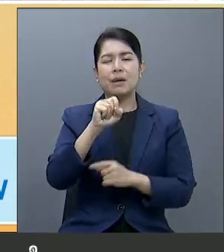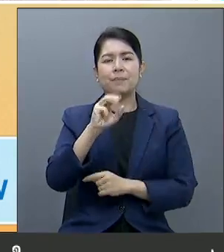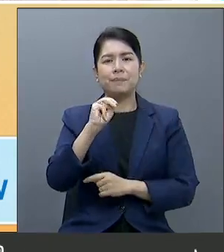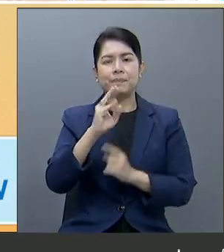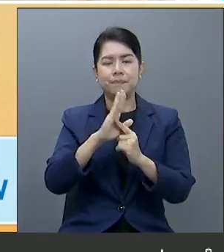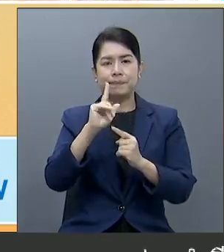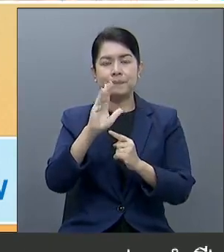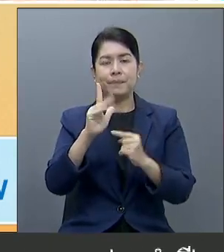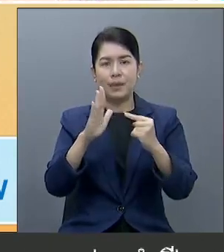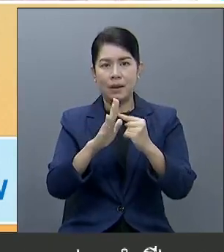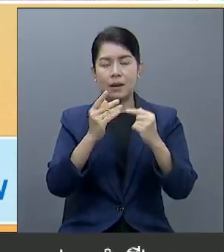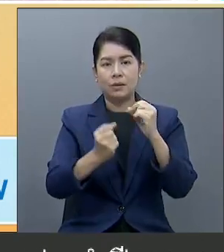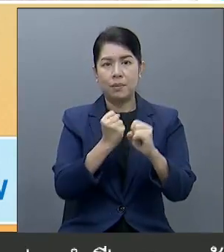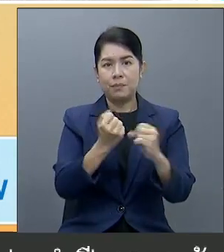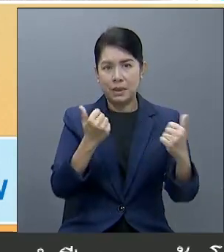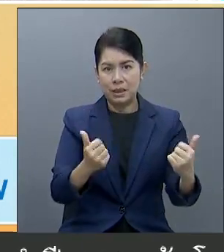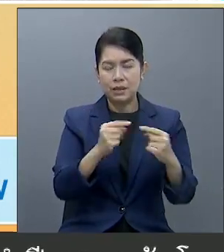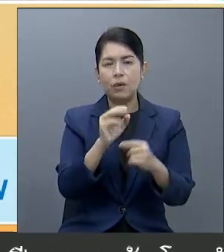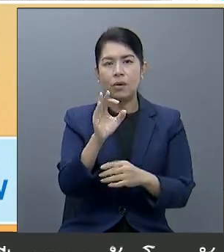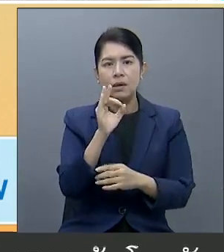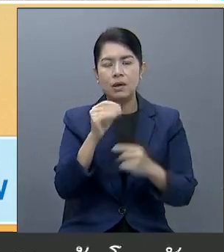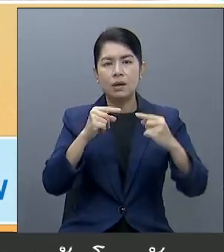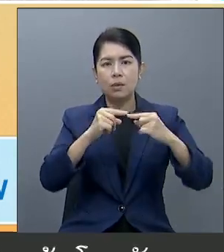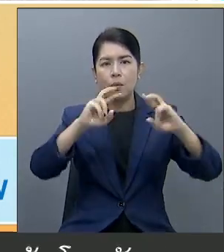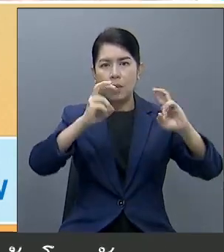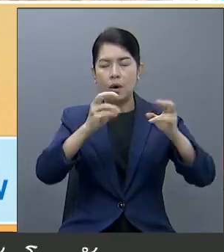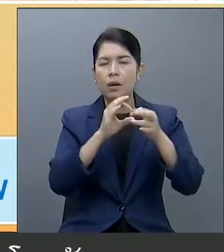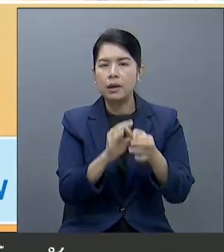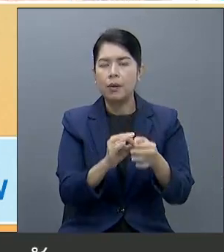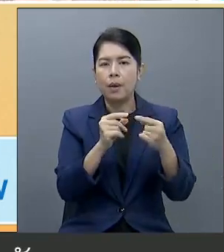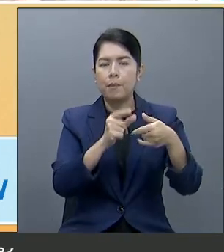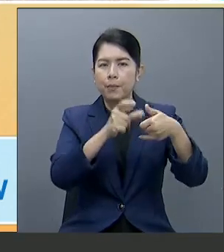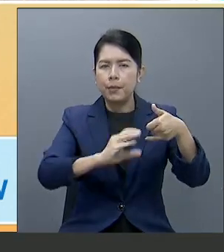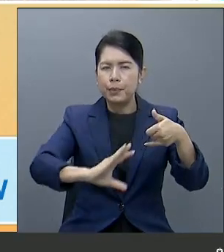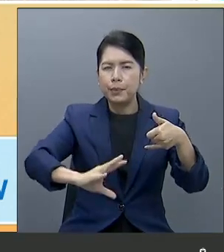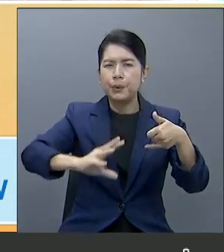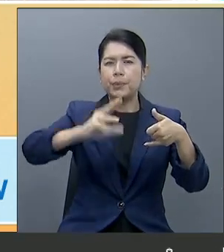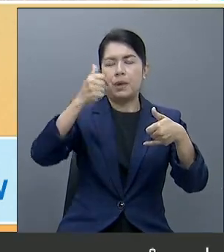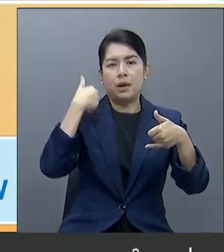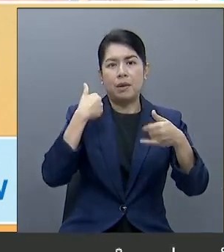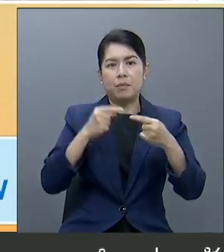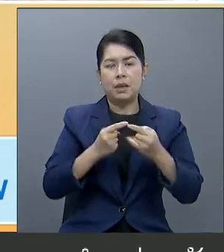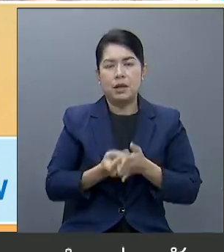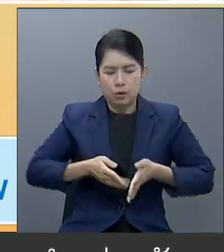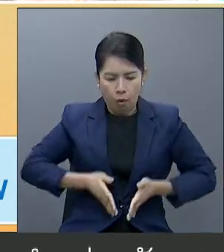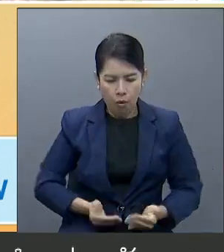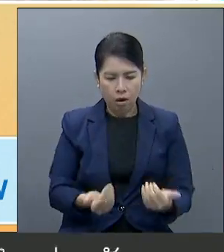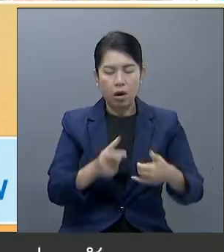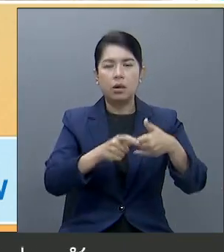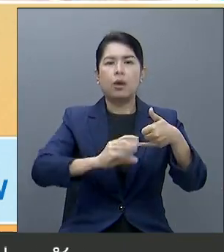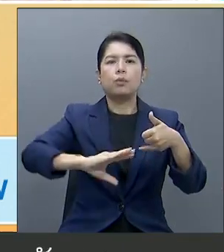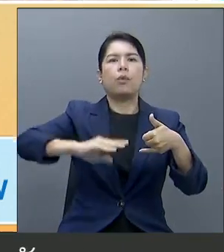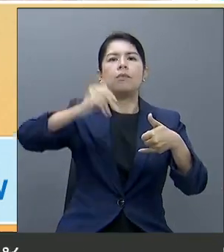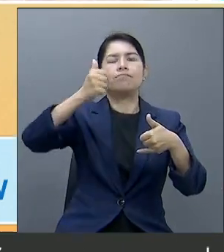ปีนี้ก็คือเขาก็เลยเลือกประเด็นเรื่องนี้คือเรื่องการพัฒนาประชากรให้เกิดและเติบโตอย่างมีคุณภาพมาเป็นประเด็นหลัก